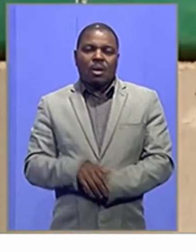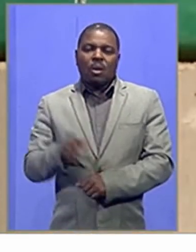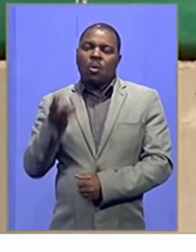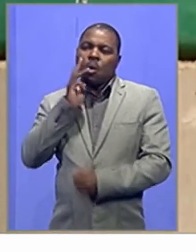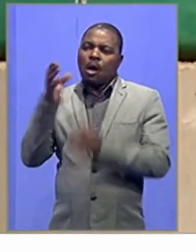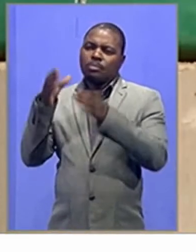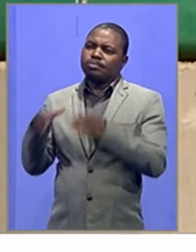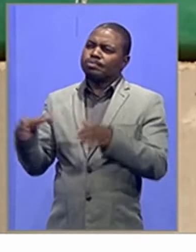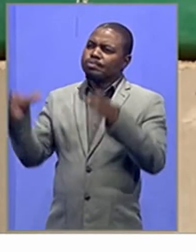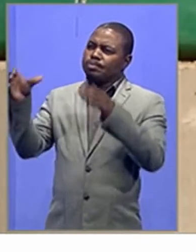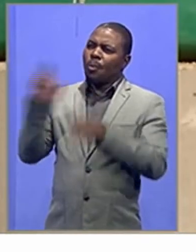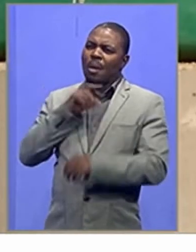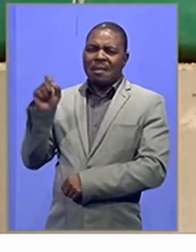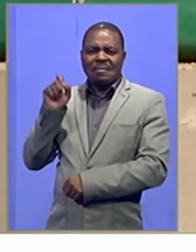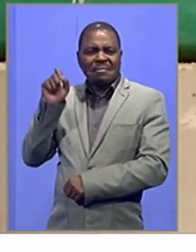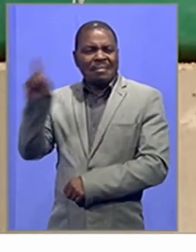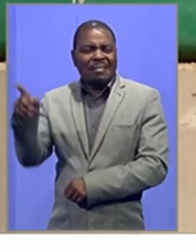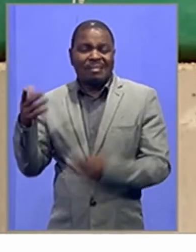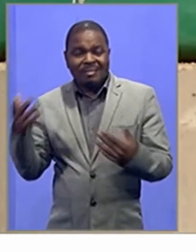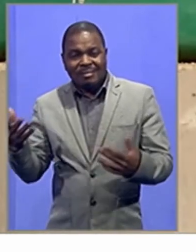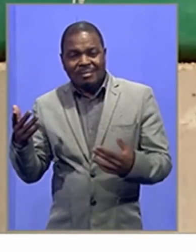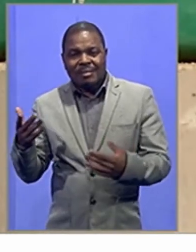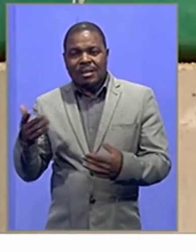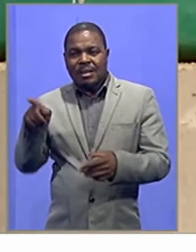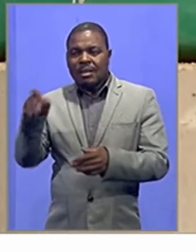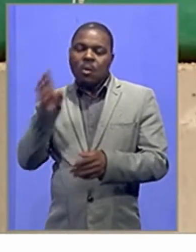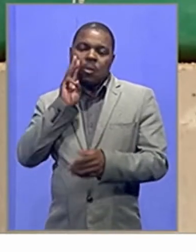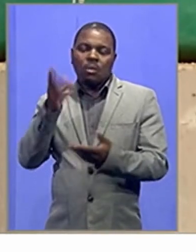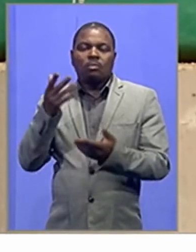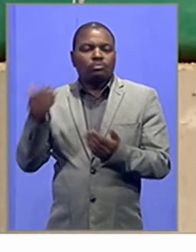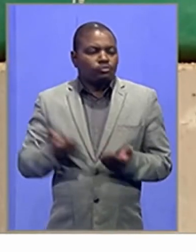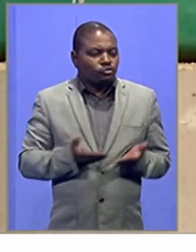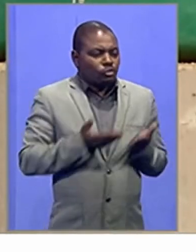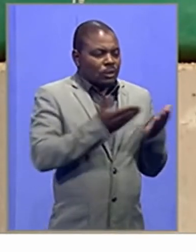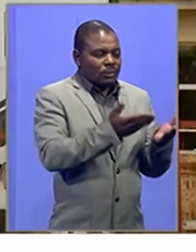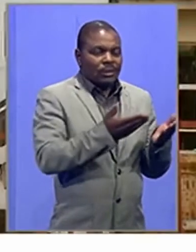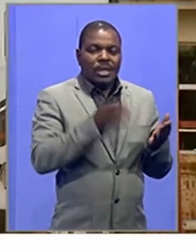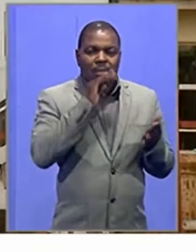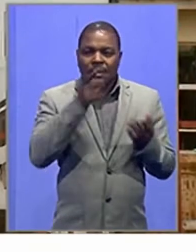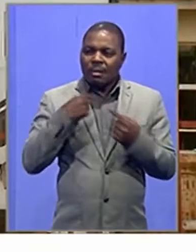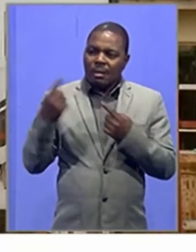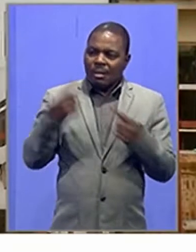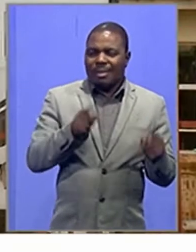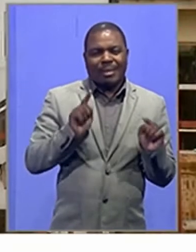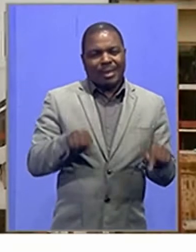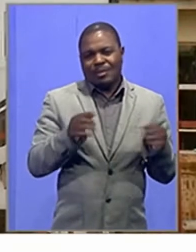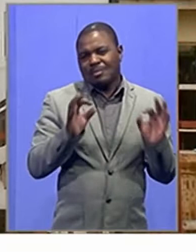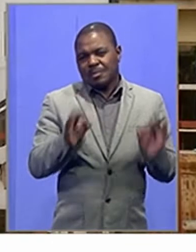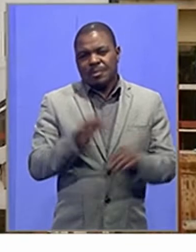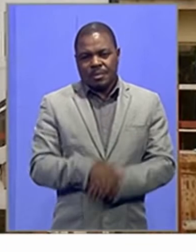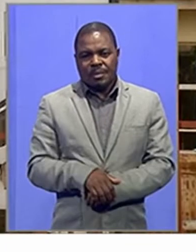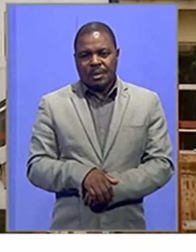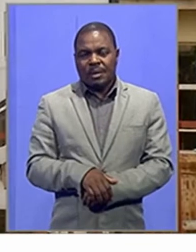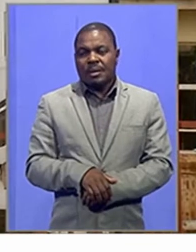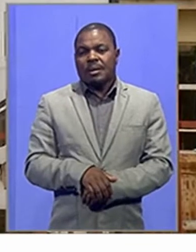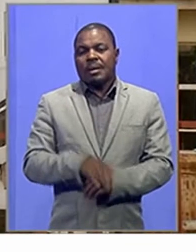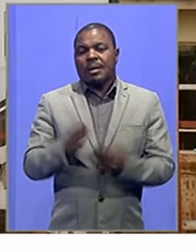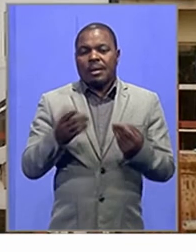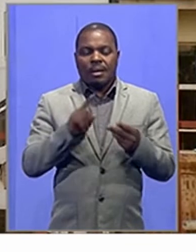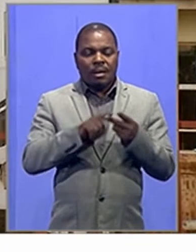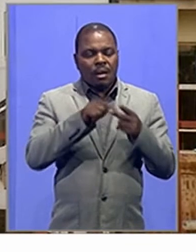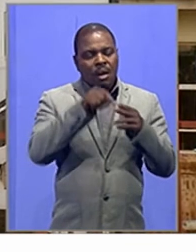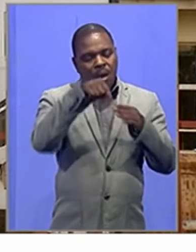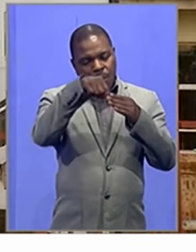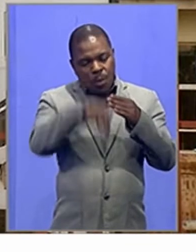matamo a metsi a kgakala le Basontent a fetisetsang metsi ko lebaleng a sa kgone go tlala jaaka go lebeletse. Go phutlama ga dibohosi tse